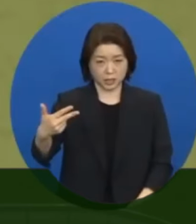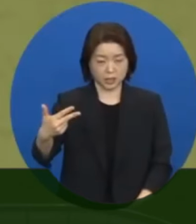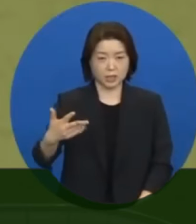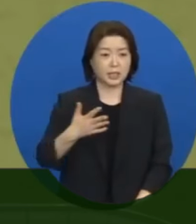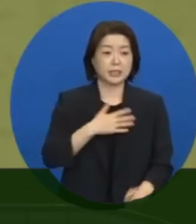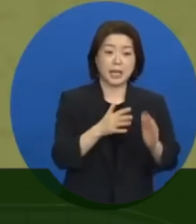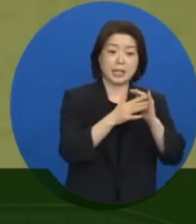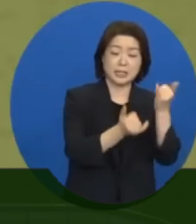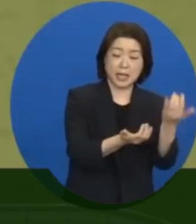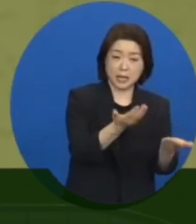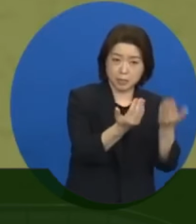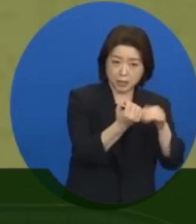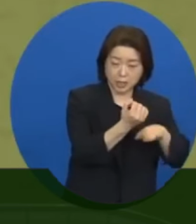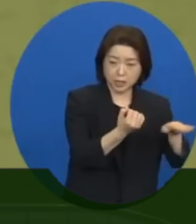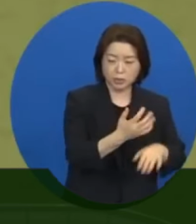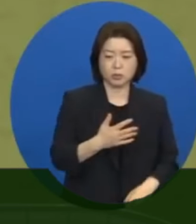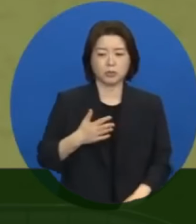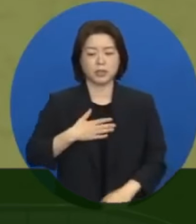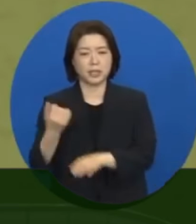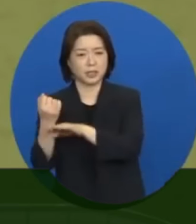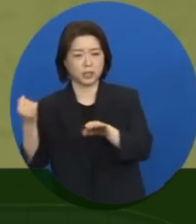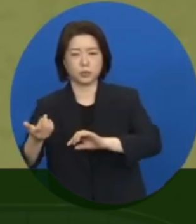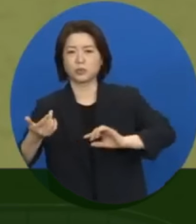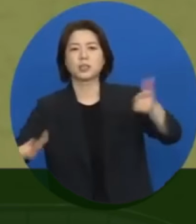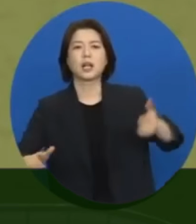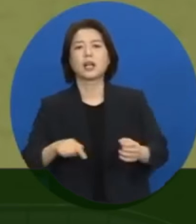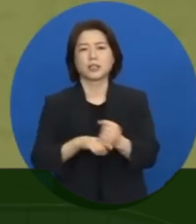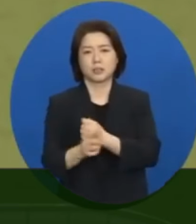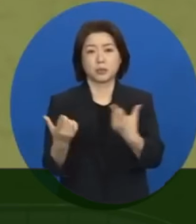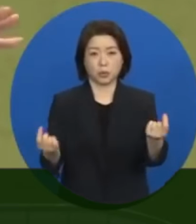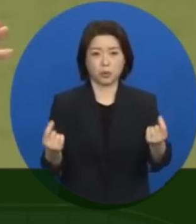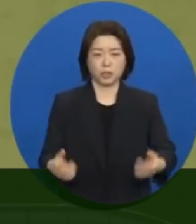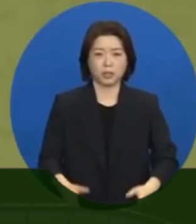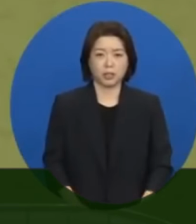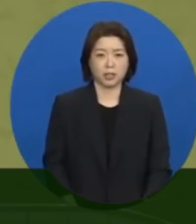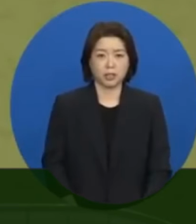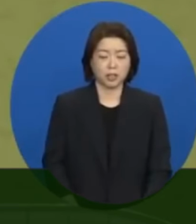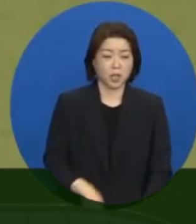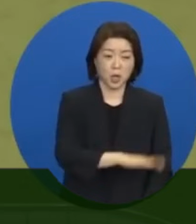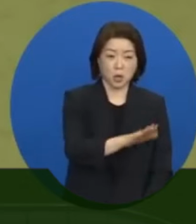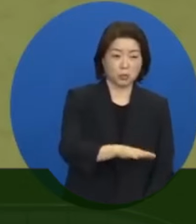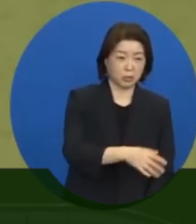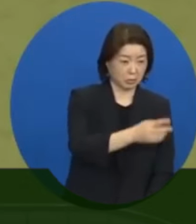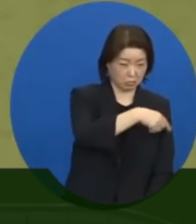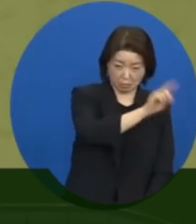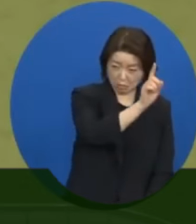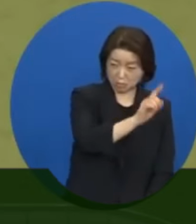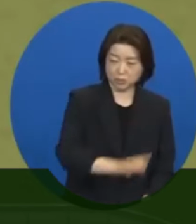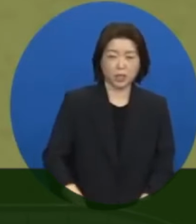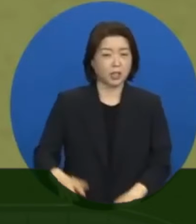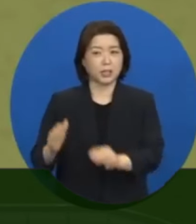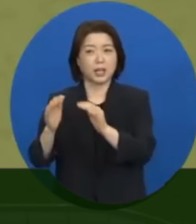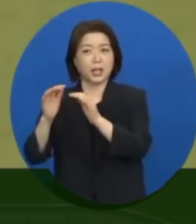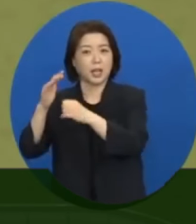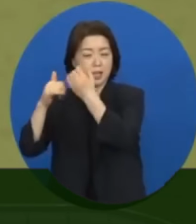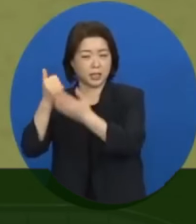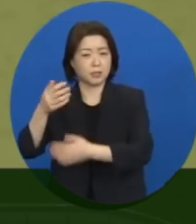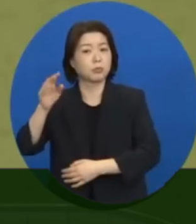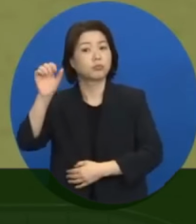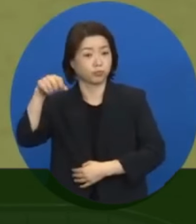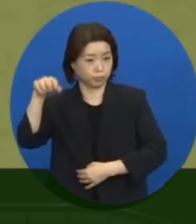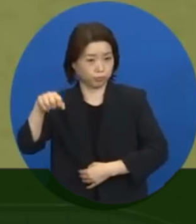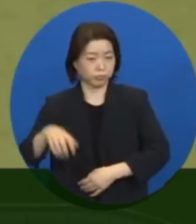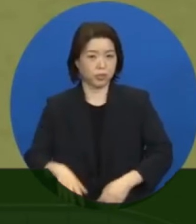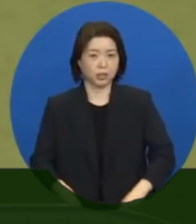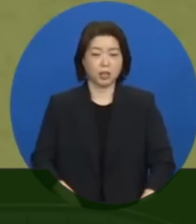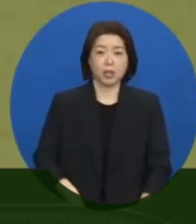판단하지 않는다의 의미입니다 우리가 노라고 하는 것 하나님 예스라 할 수 있고 우리가 예스라 가는 것을 주님은 노라고 할 수도 있는